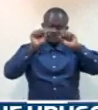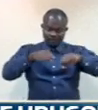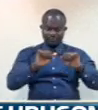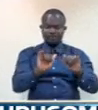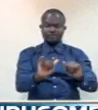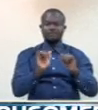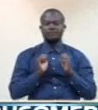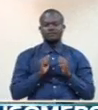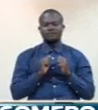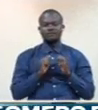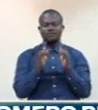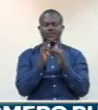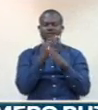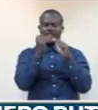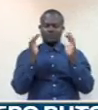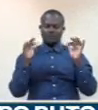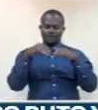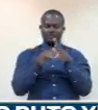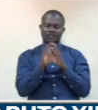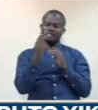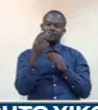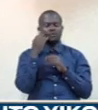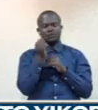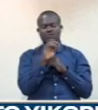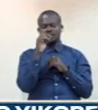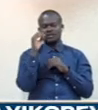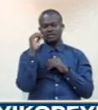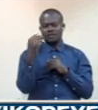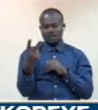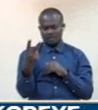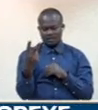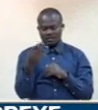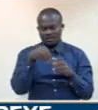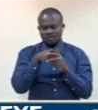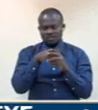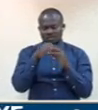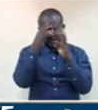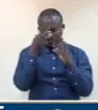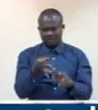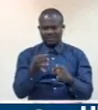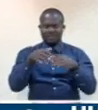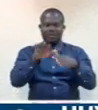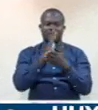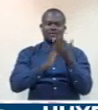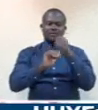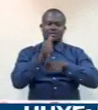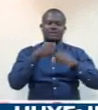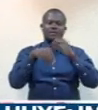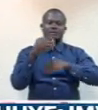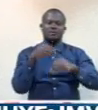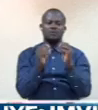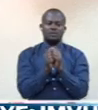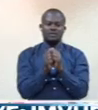waburetseho Inama y'abaminisitiri yateranye tariki ya kabiri Gashyantare mu byemezo byayo yakomoreye bimwe mu bikorwa